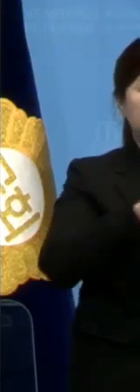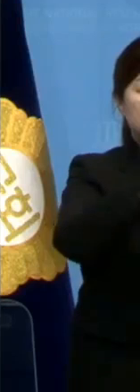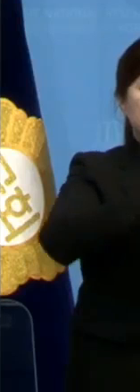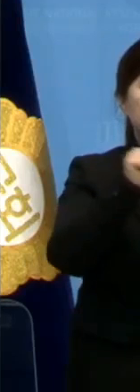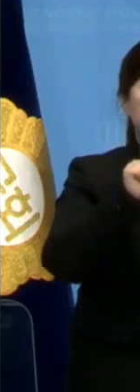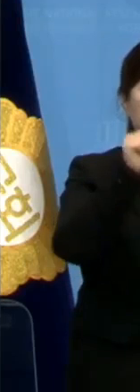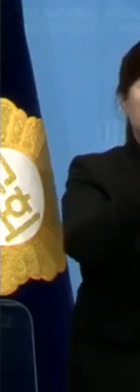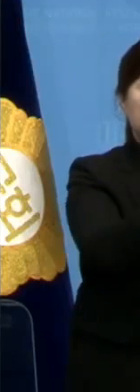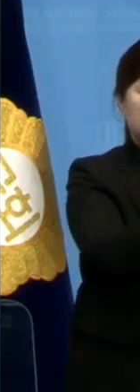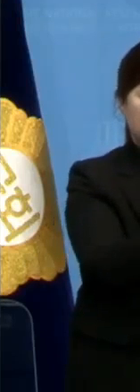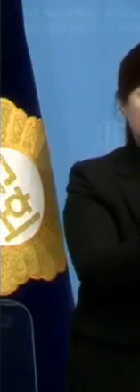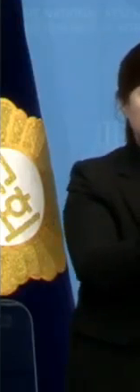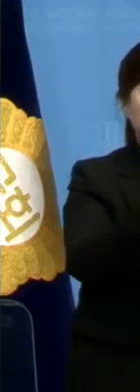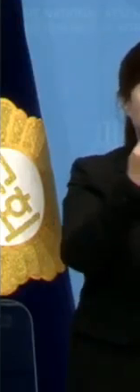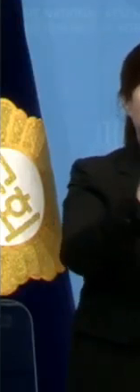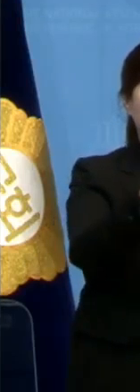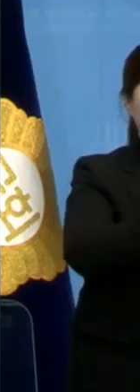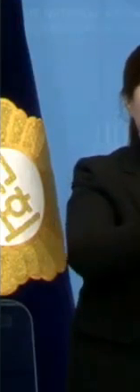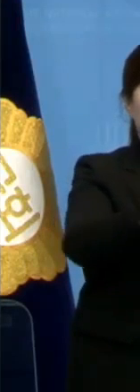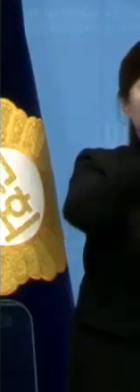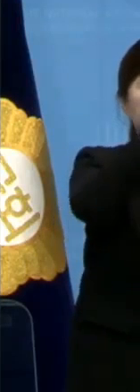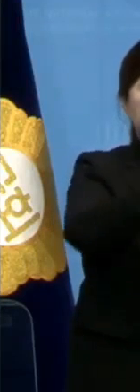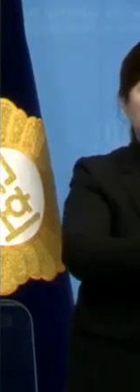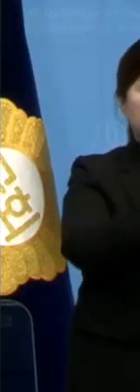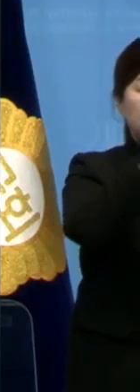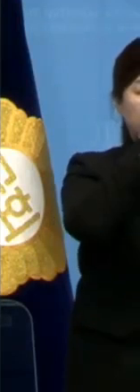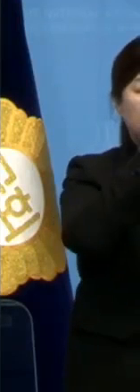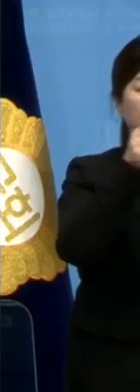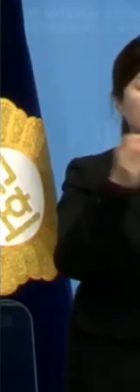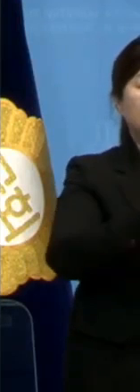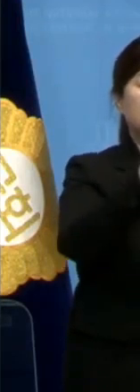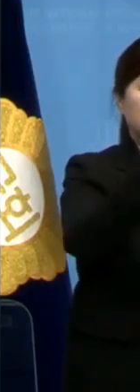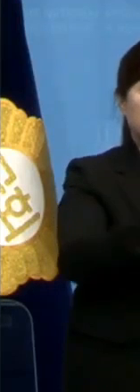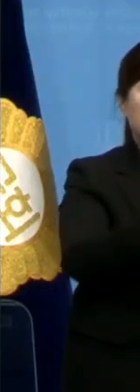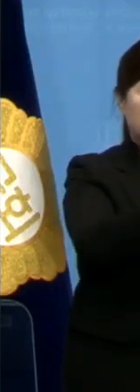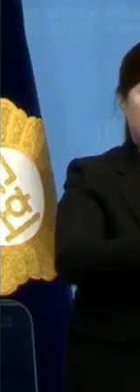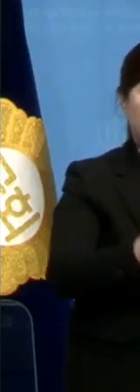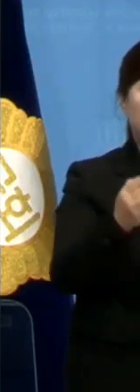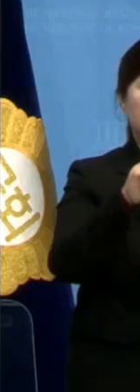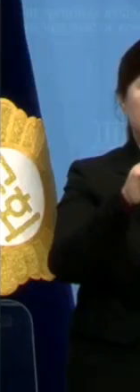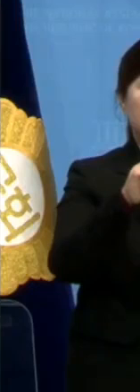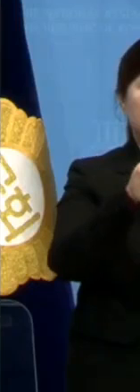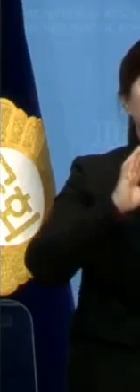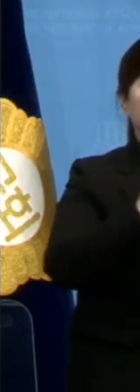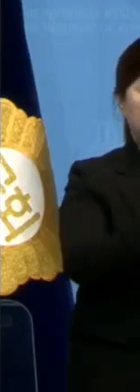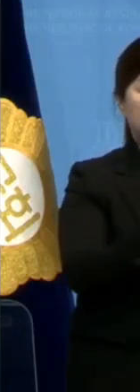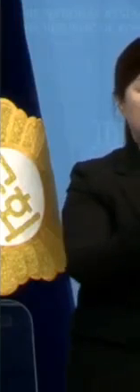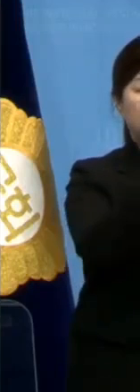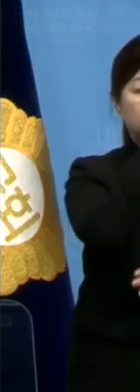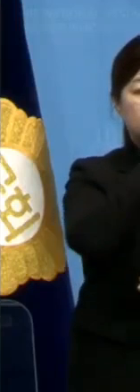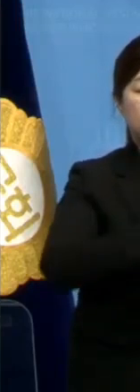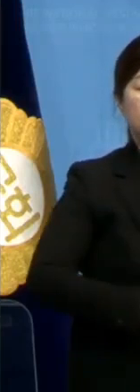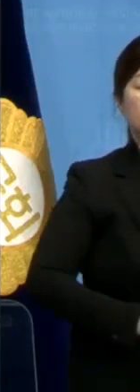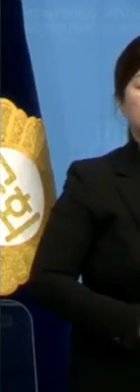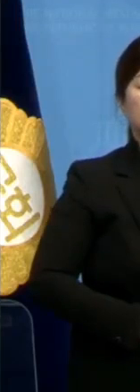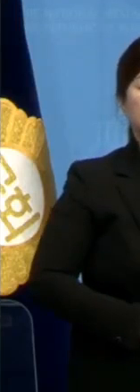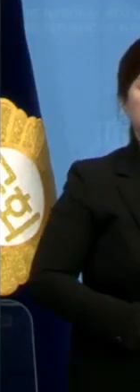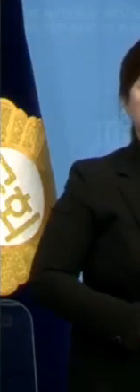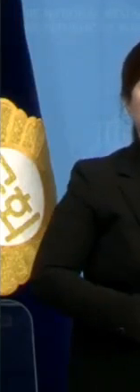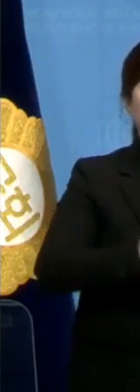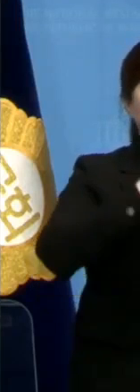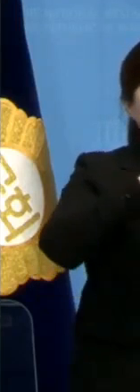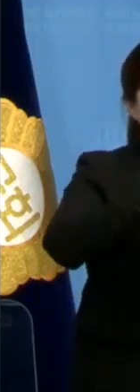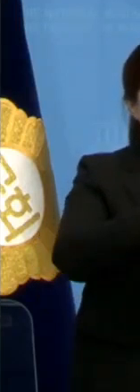등 많은 업체에 영업 제한 조치가 이루어지고 휴업으로 인한 손실이 지속적으로 발생하고 있습니다.